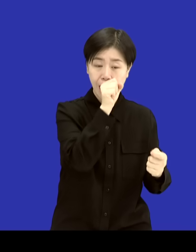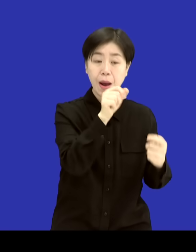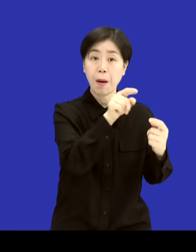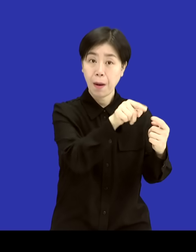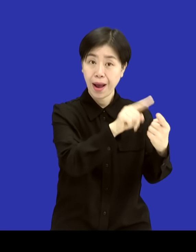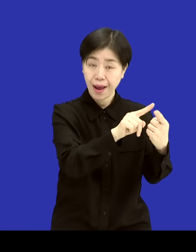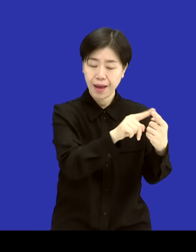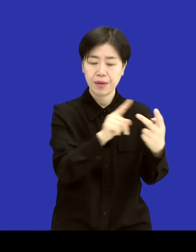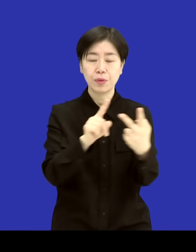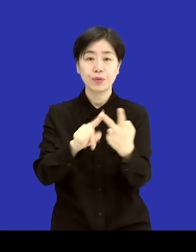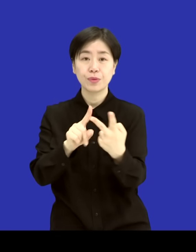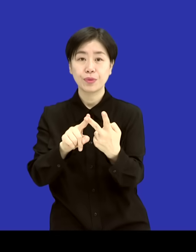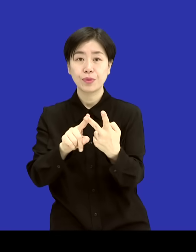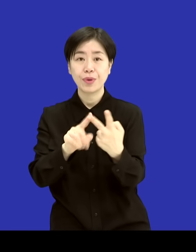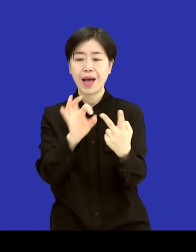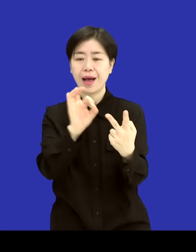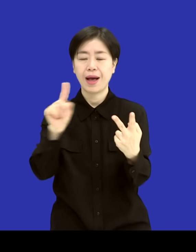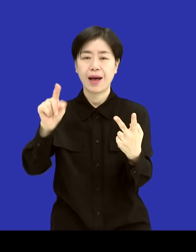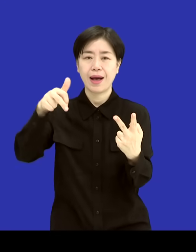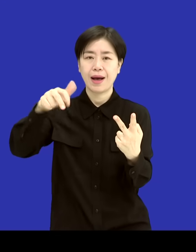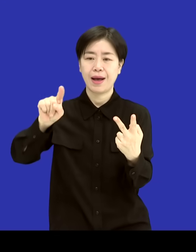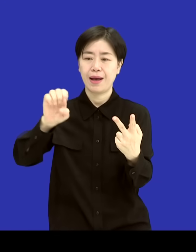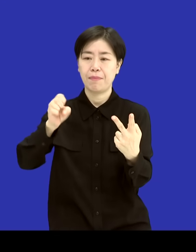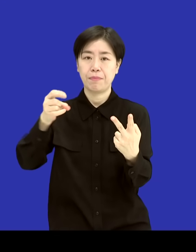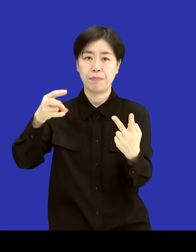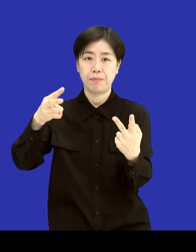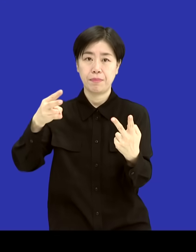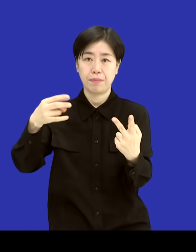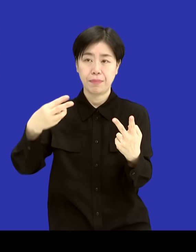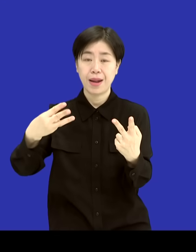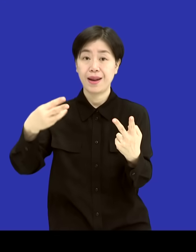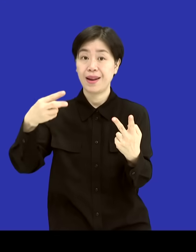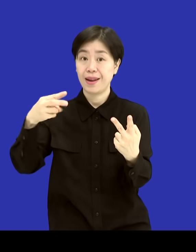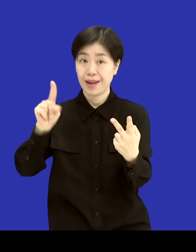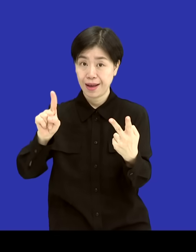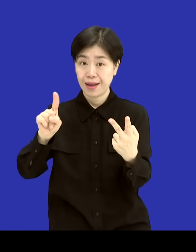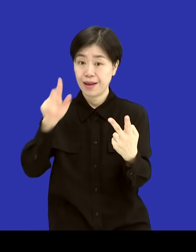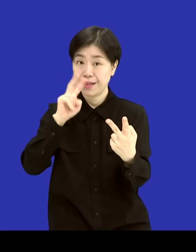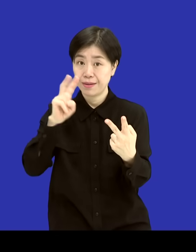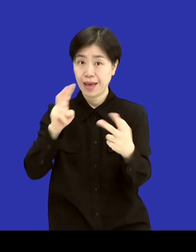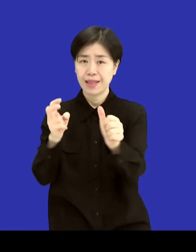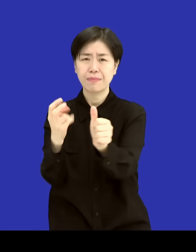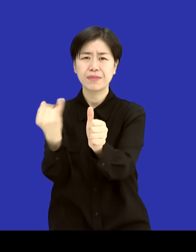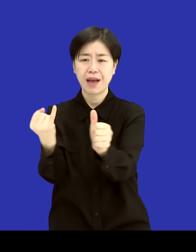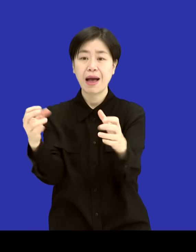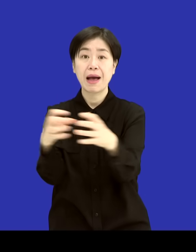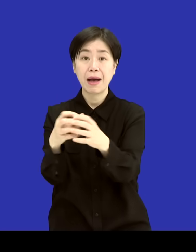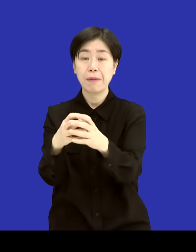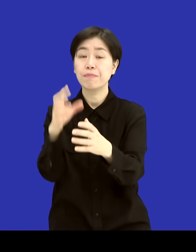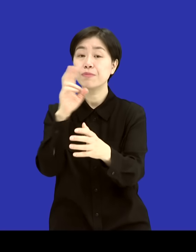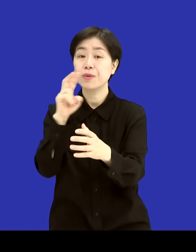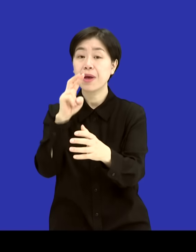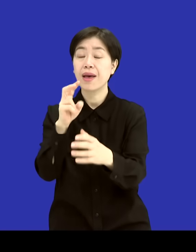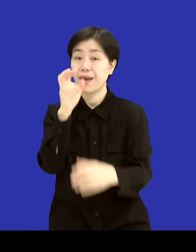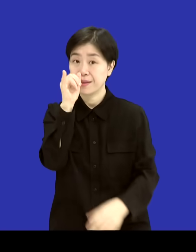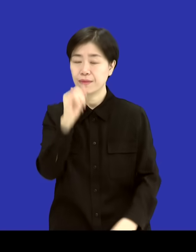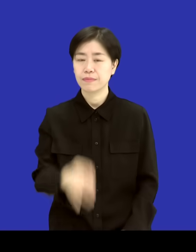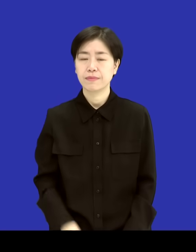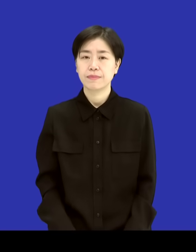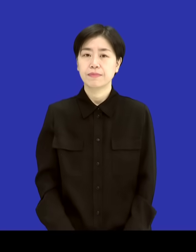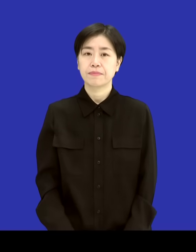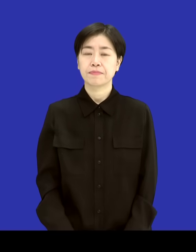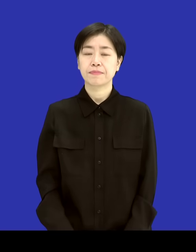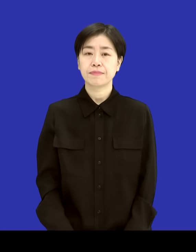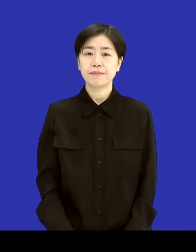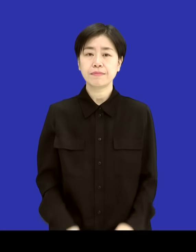마드리갈이라는 아카펠라 혼성 그룹이 있어요. 네. 저희 학교에 그런 게 있었는데 예. 제가 이제 그때 뭐 합창 노래에 너무 빠져서